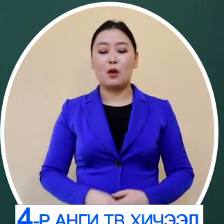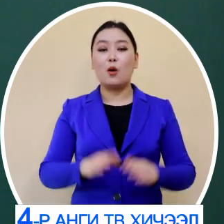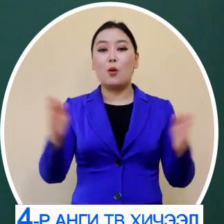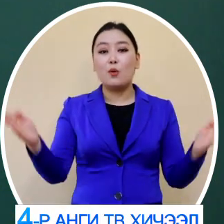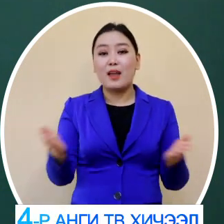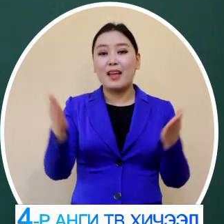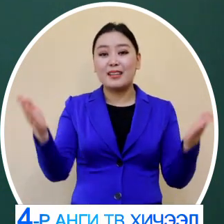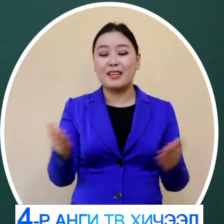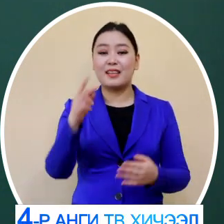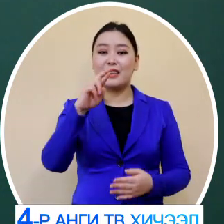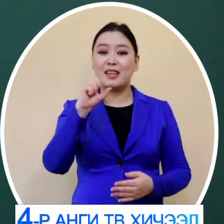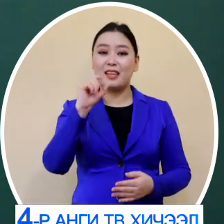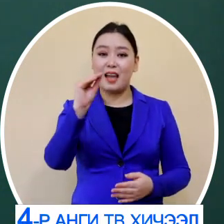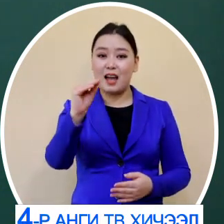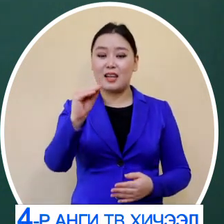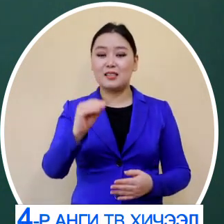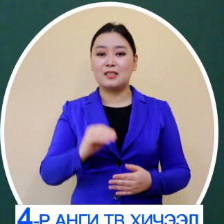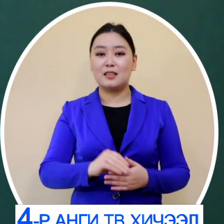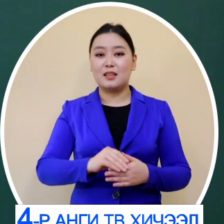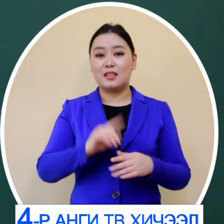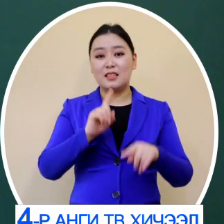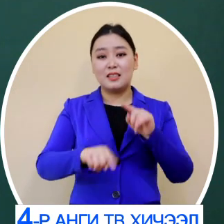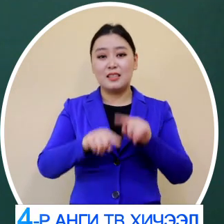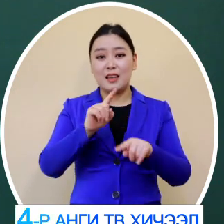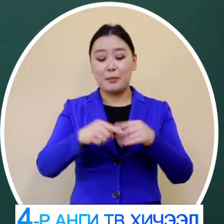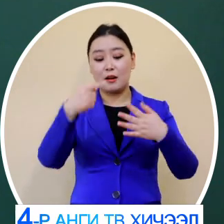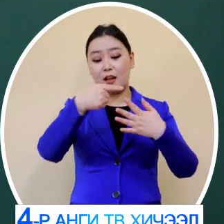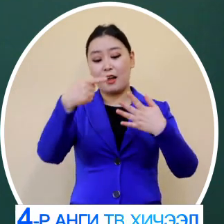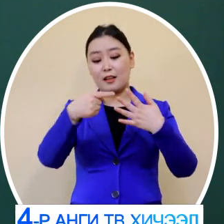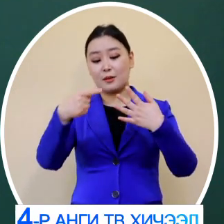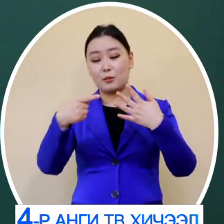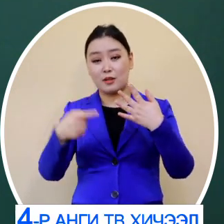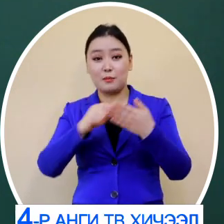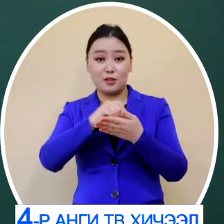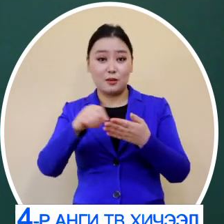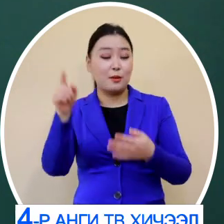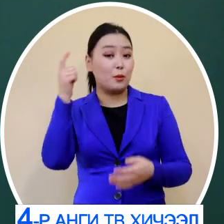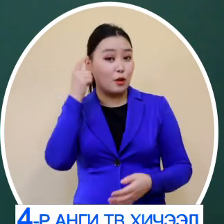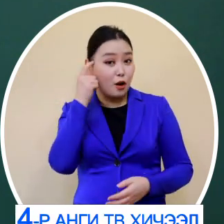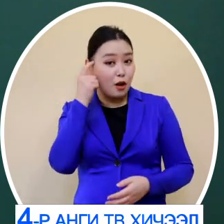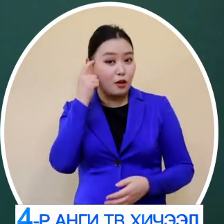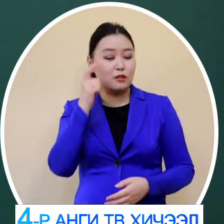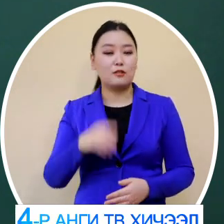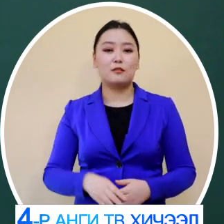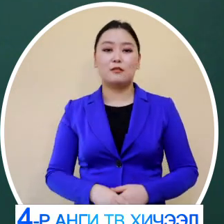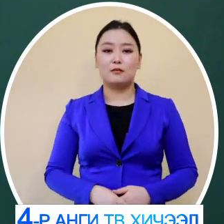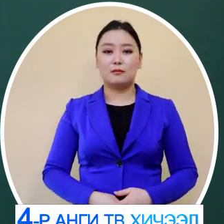Амн уриалгыг хэрхэн яаж ямар алхмуудаар бичдэг вэ? Сэргэн